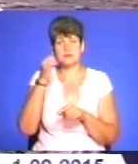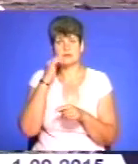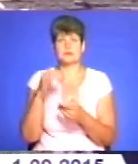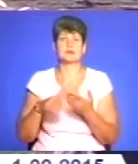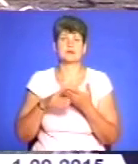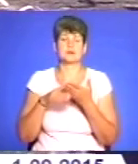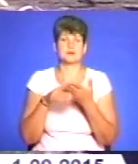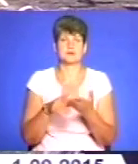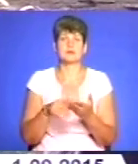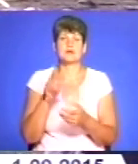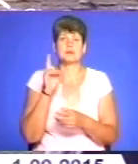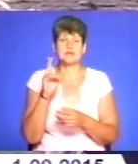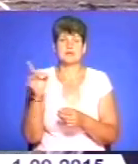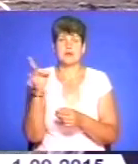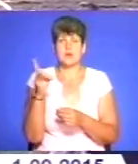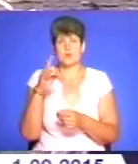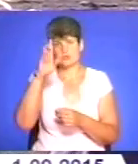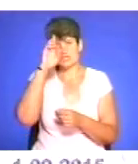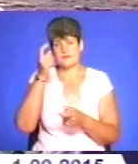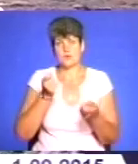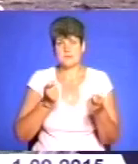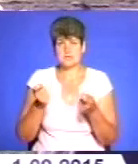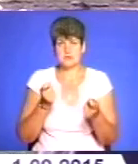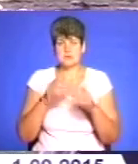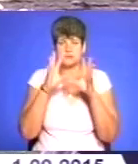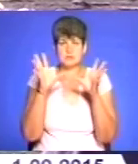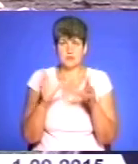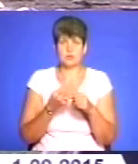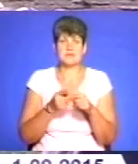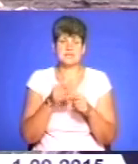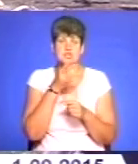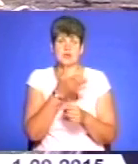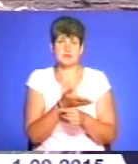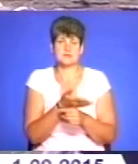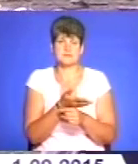сприянню Кременецької районної державної адміністрації. Загалом на даний час